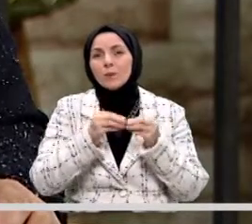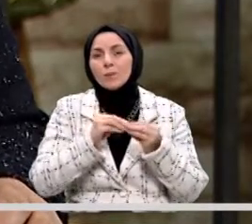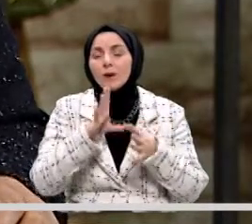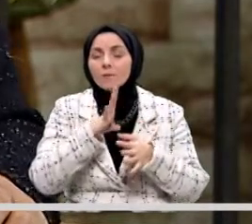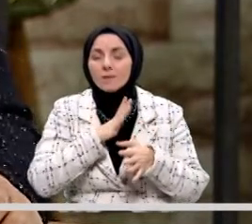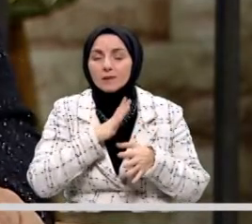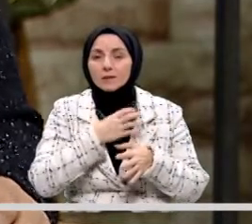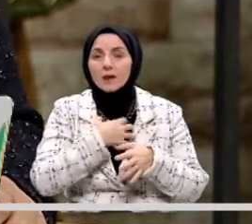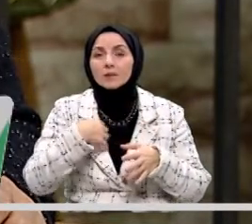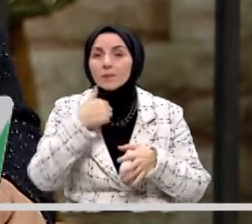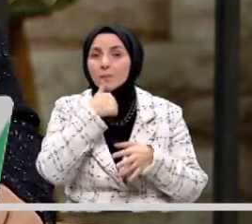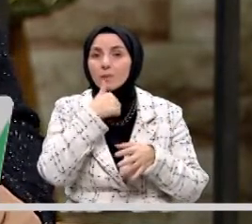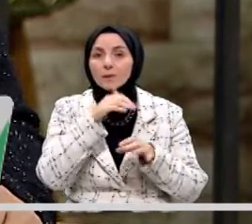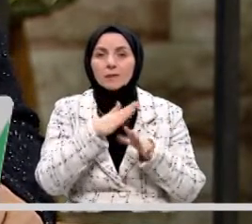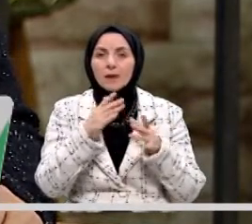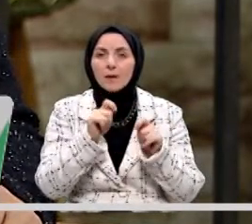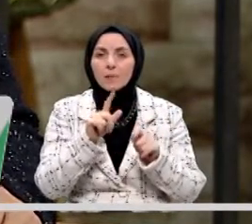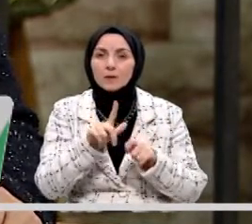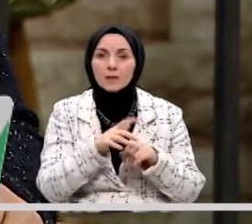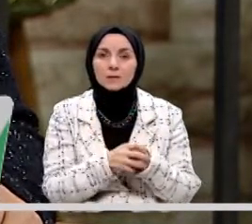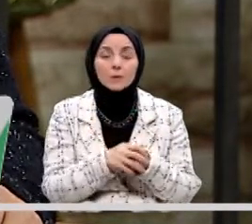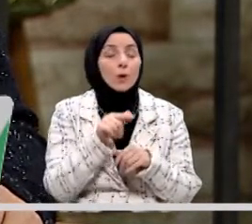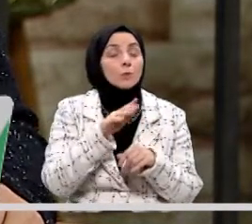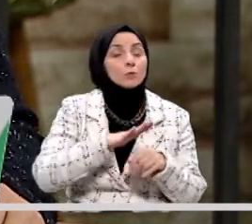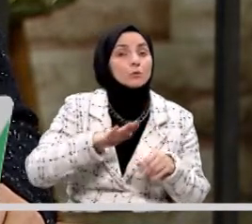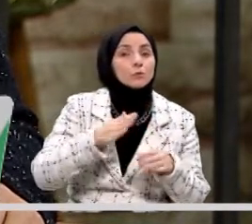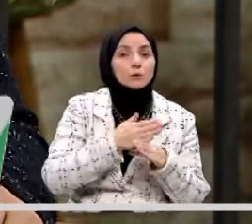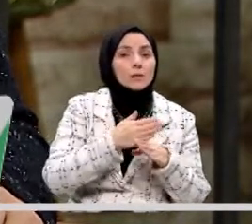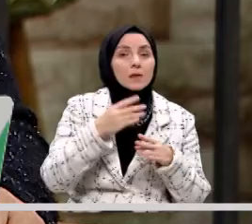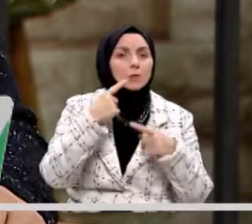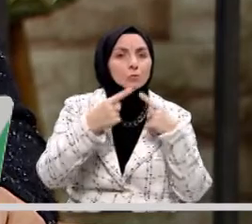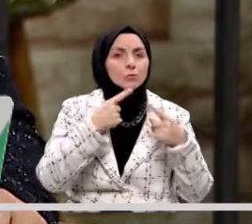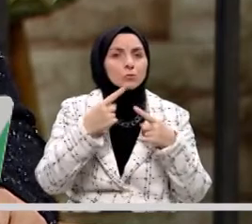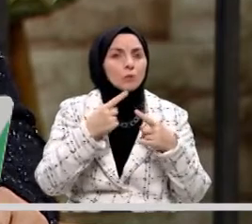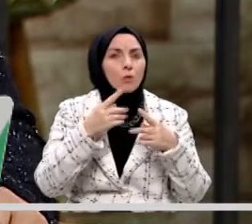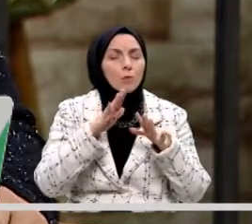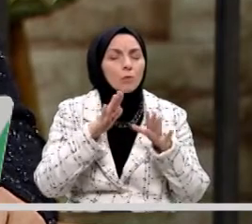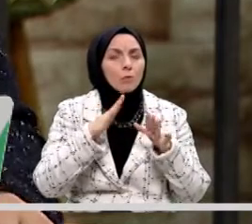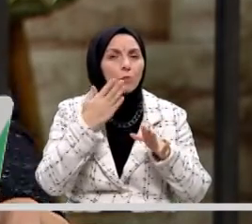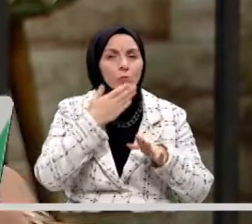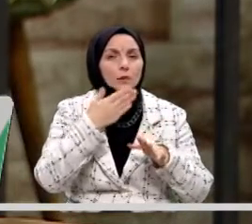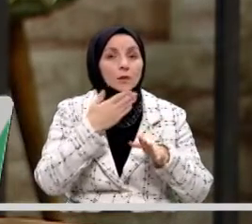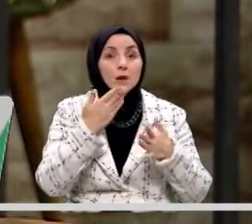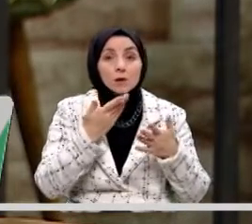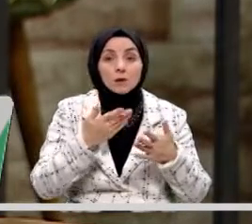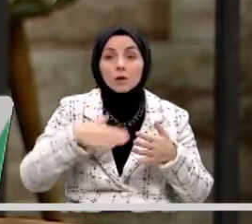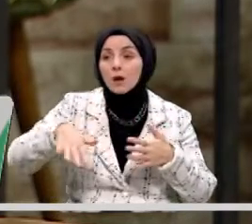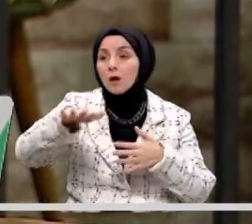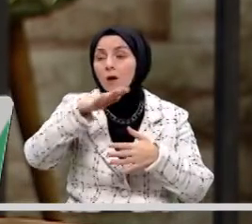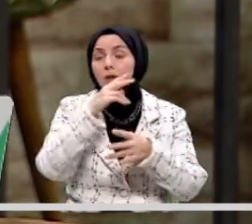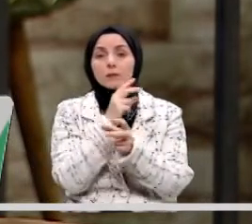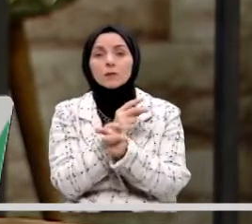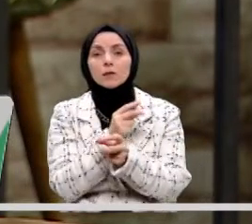yapmamız lazım diye sordum şimdi bu çocuk niye konuşmuyor okuldakilerle Güven duymuyor kime Güven duyuyor herkes tehlike alıyor yani düşünün Ben şimdi buradayım